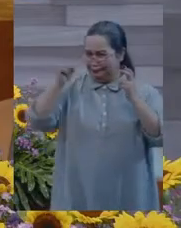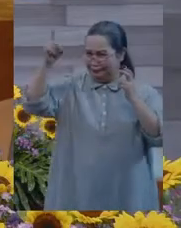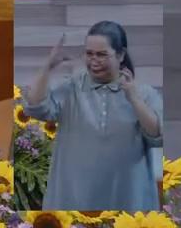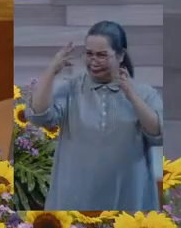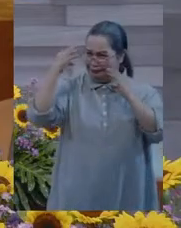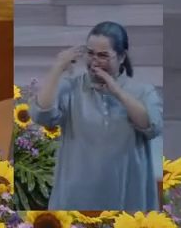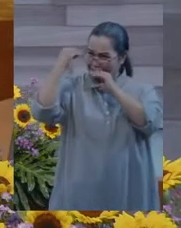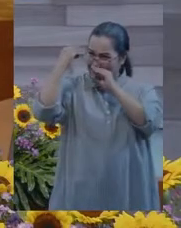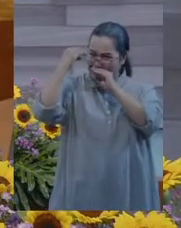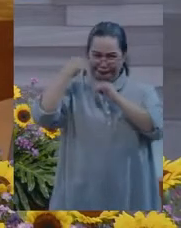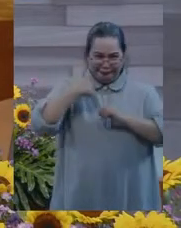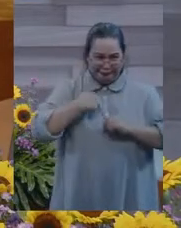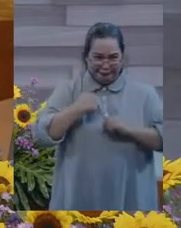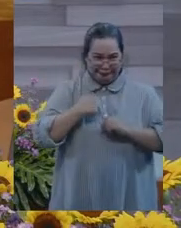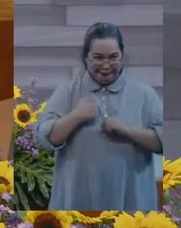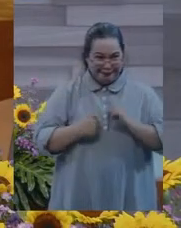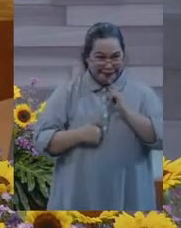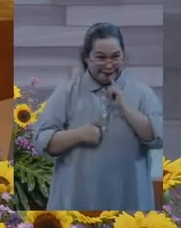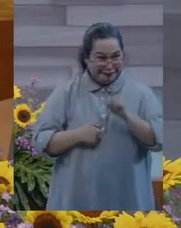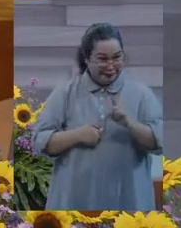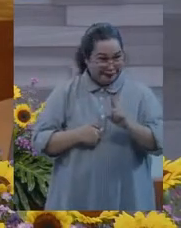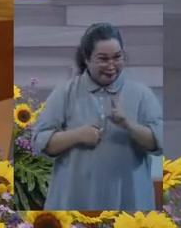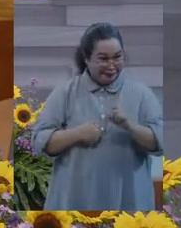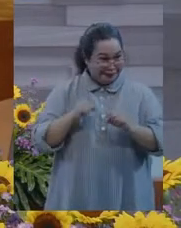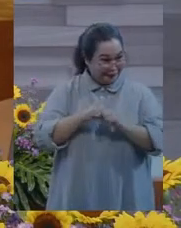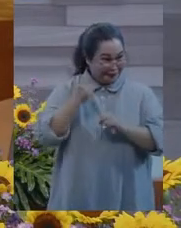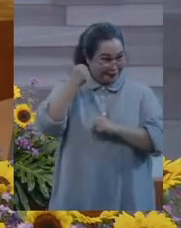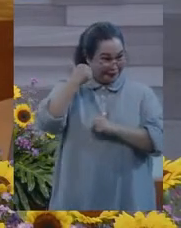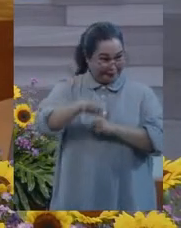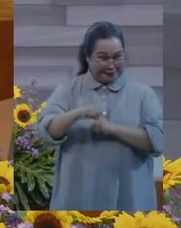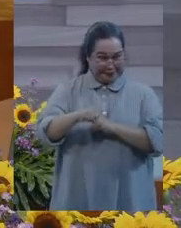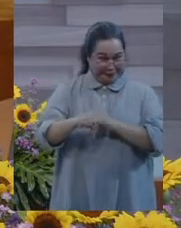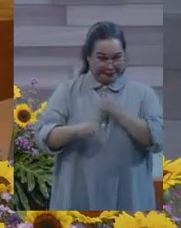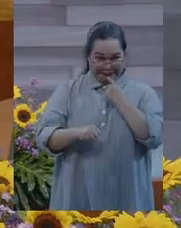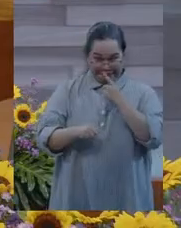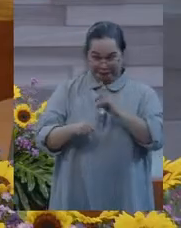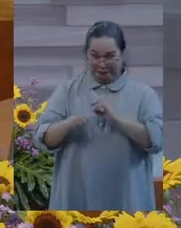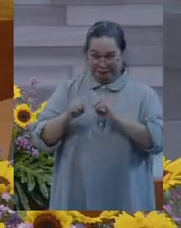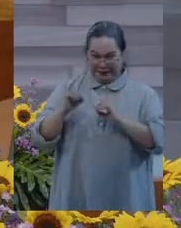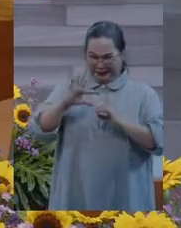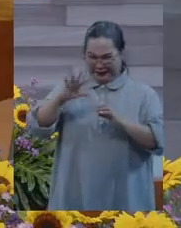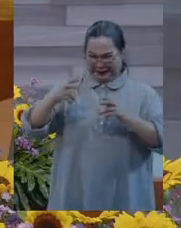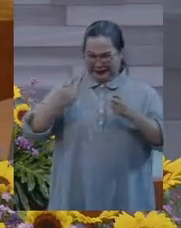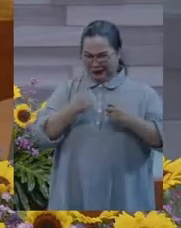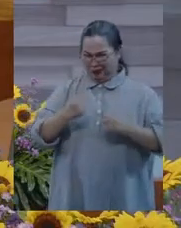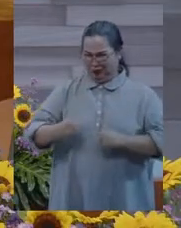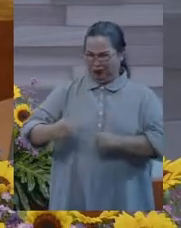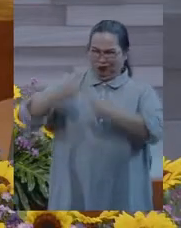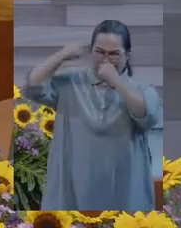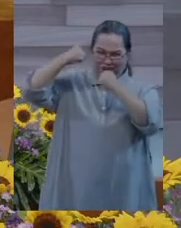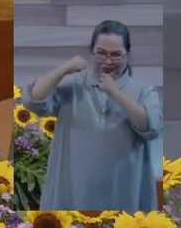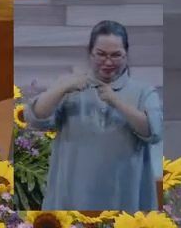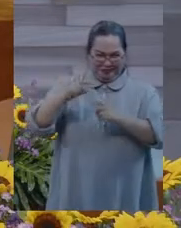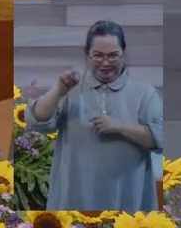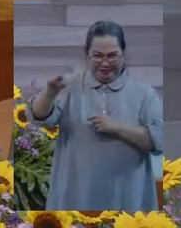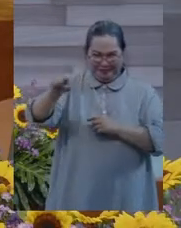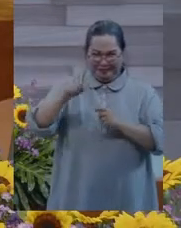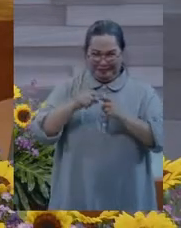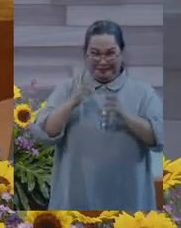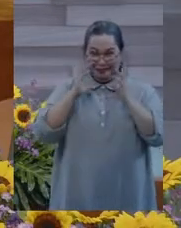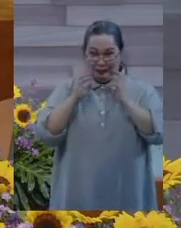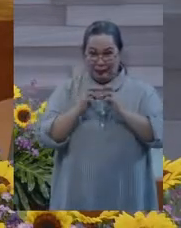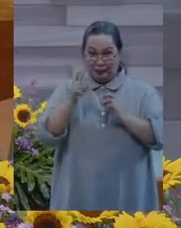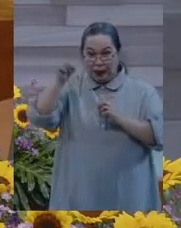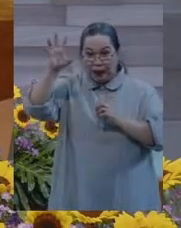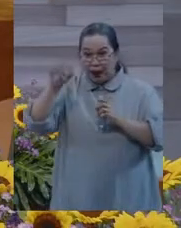ng Diyos. So siya ay nagrebelde. So nagkudeta sila. Alam niyo ang ginawa ng Panginoon sa kudeta